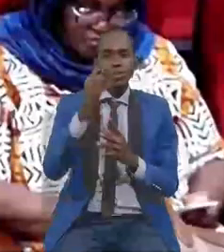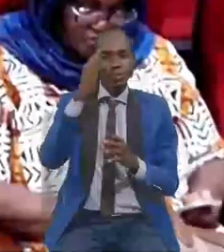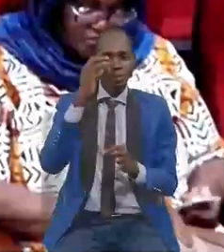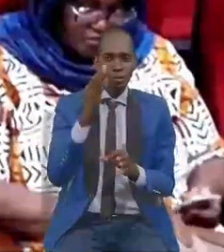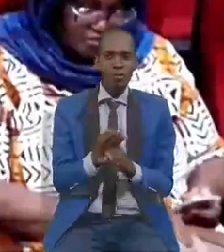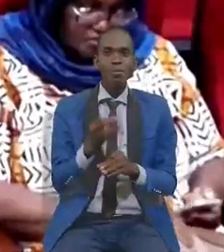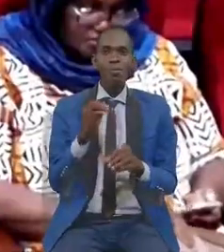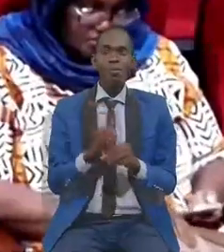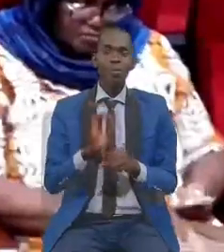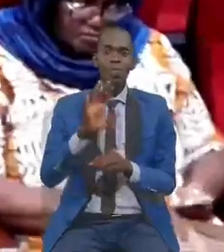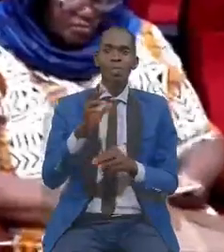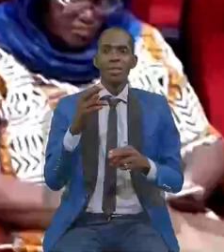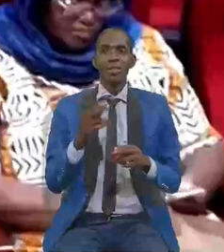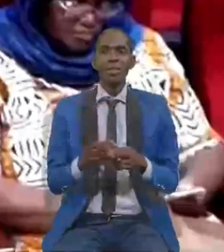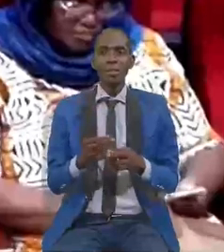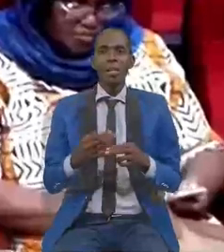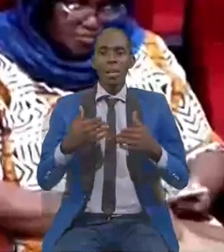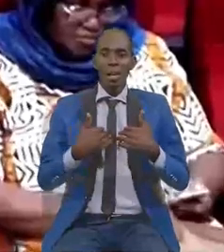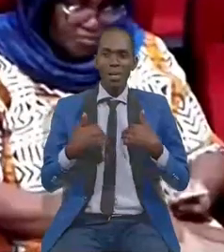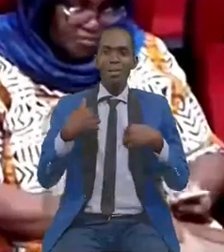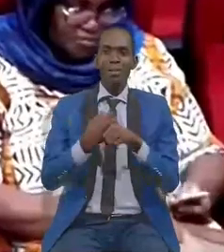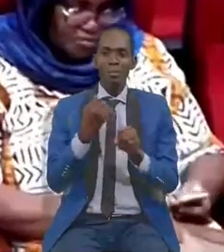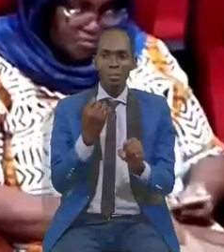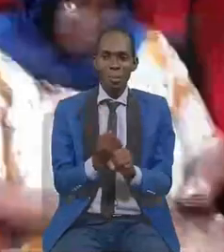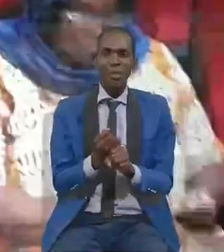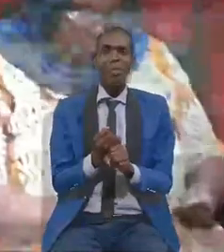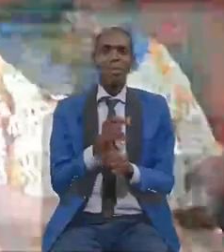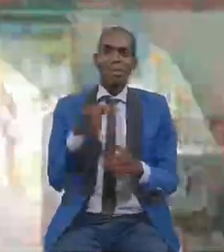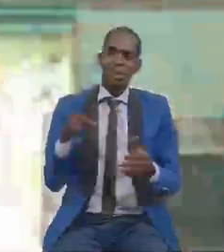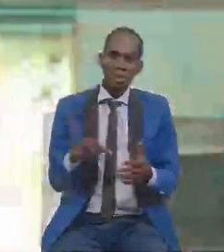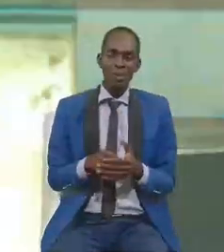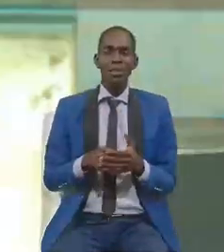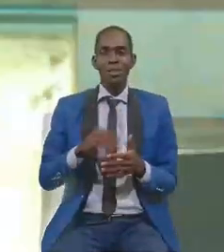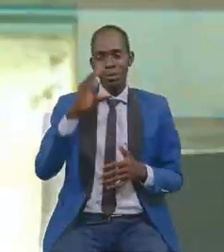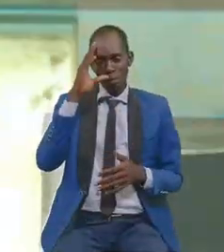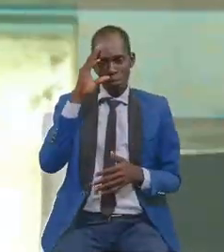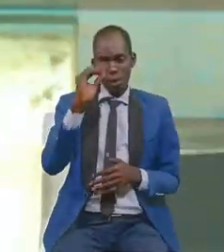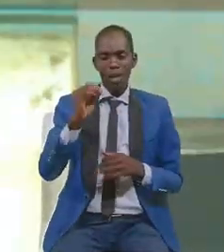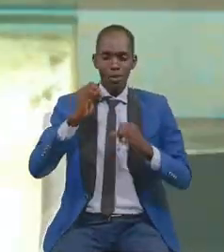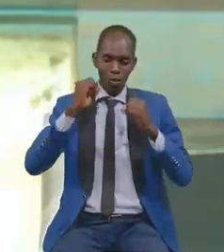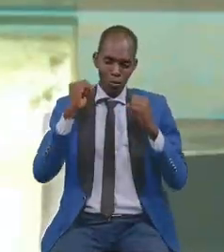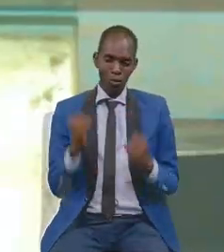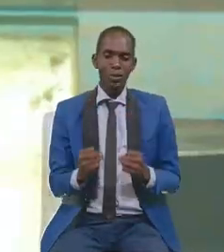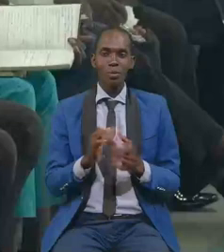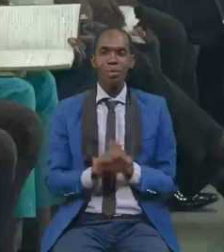nom que son nom a raffermi Où est l'homme